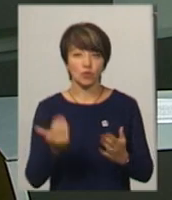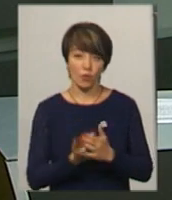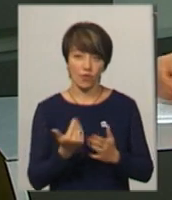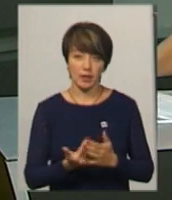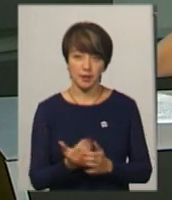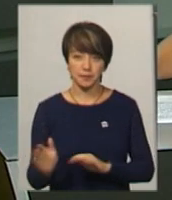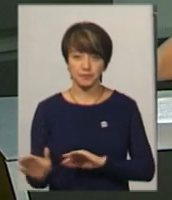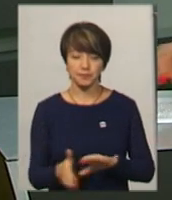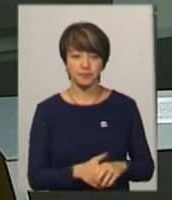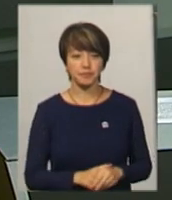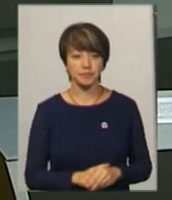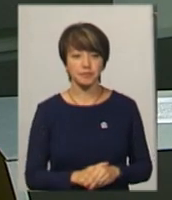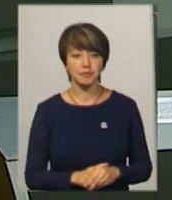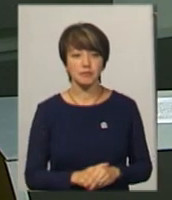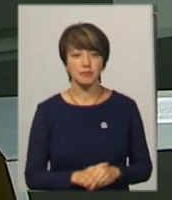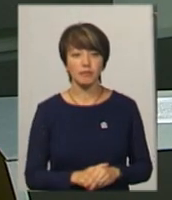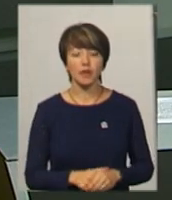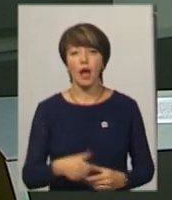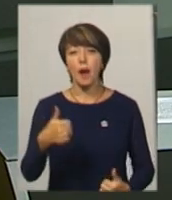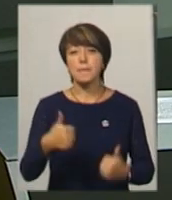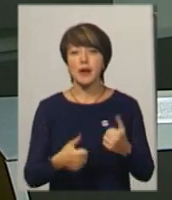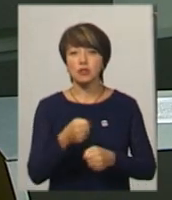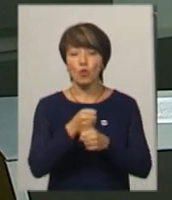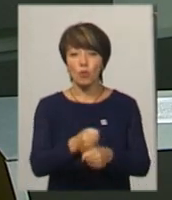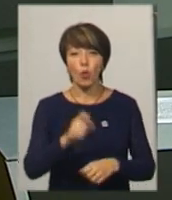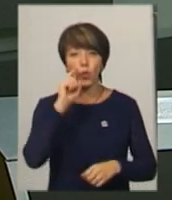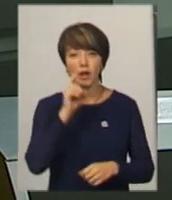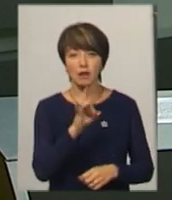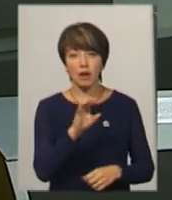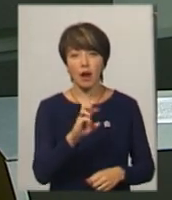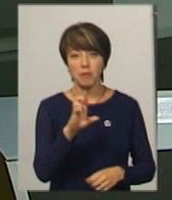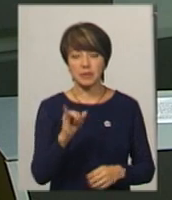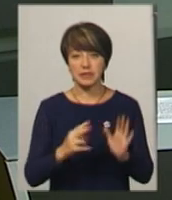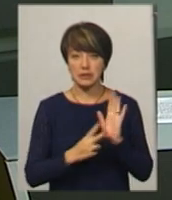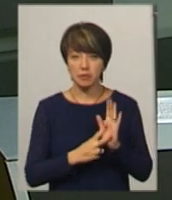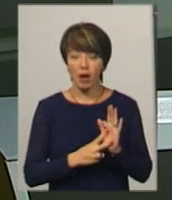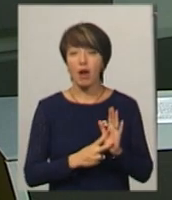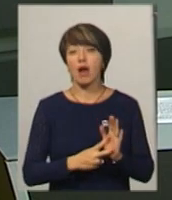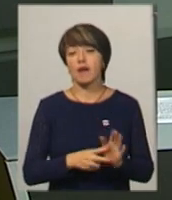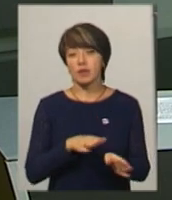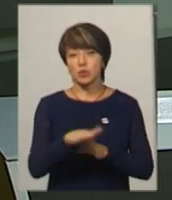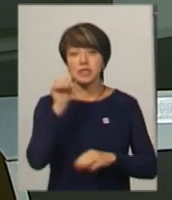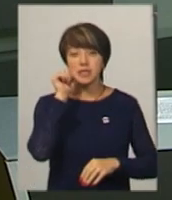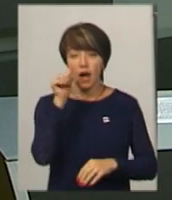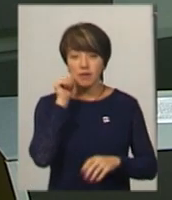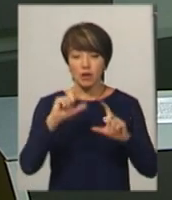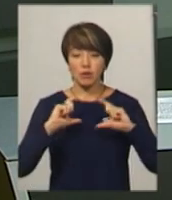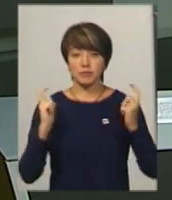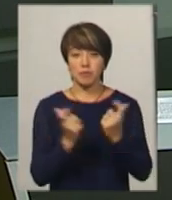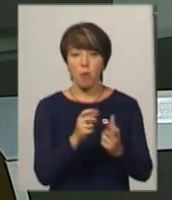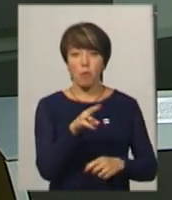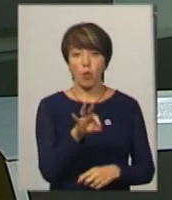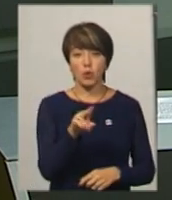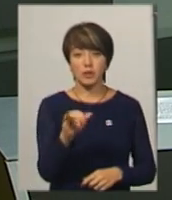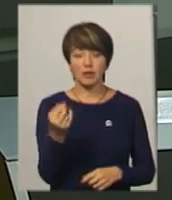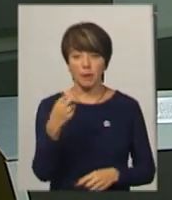новин. Матчі Кубка України з регбі-7 відбудуться завтра на стадіоні Хмельницького спортивного комплексу «Поділля»,